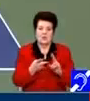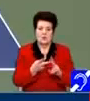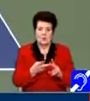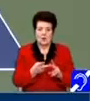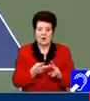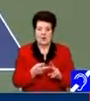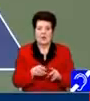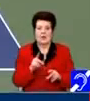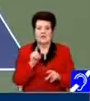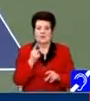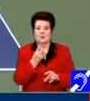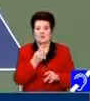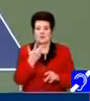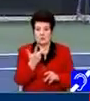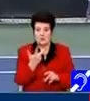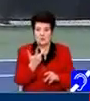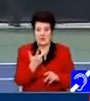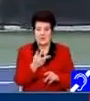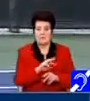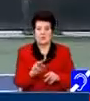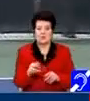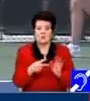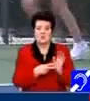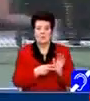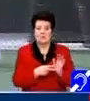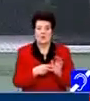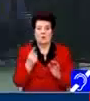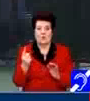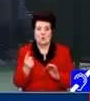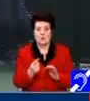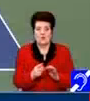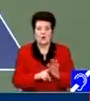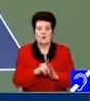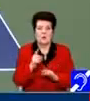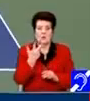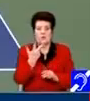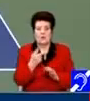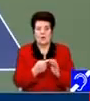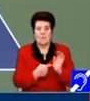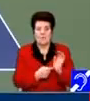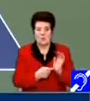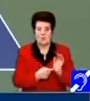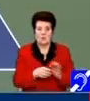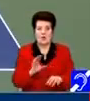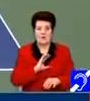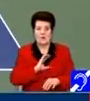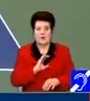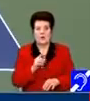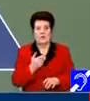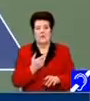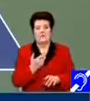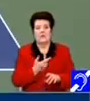încheiat în doar 23 de minute cu 6 la 1. Decisivul a început perfect cu primele 3 puncte câștigate de campioanele de la